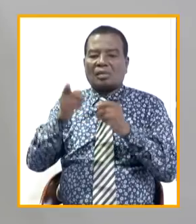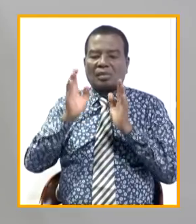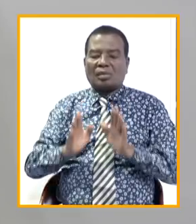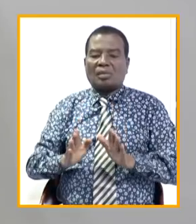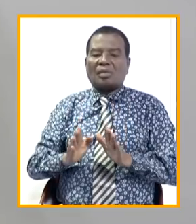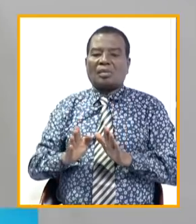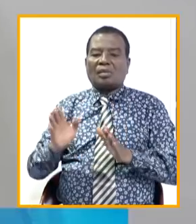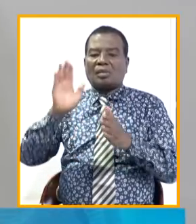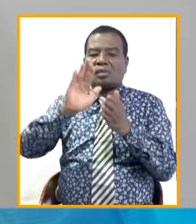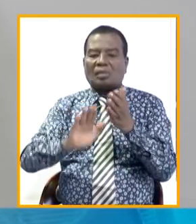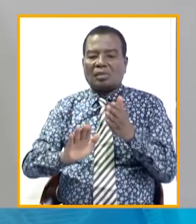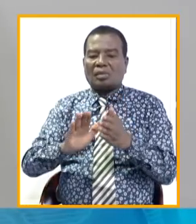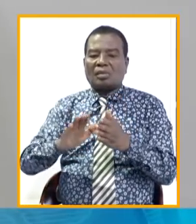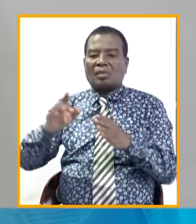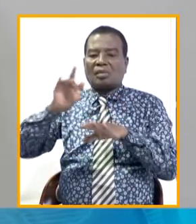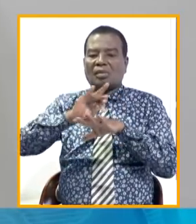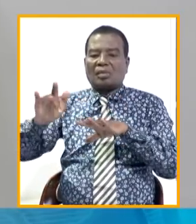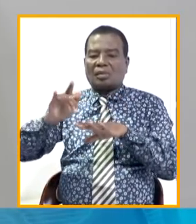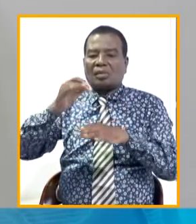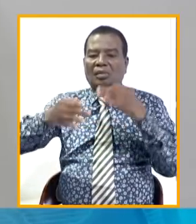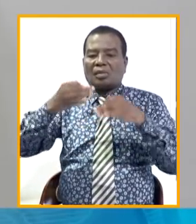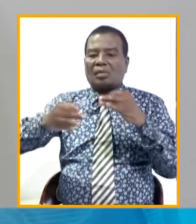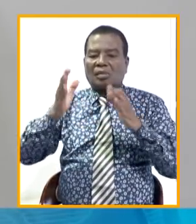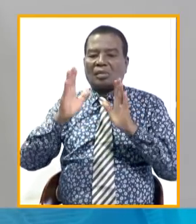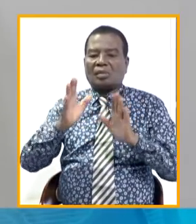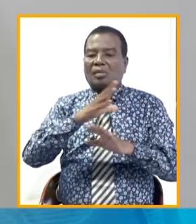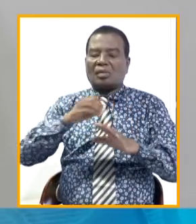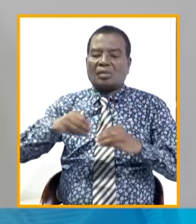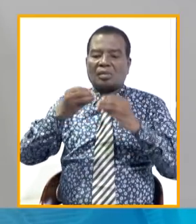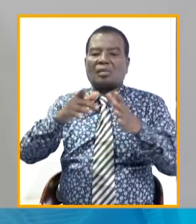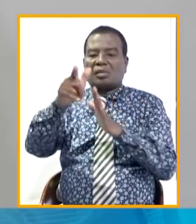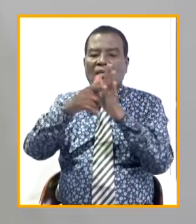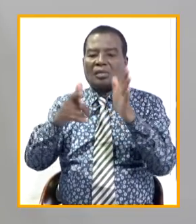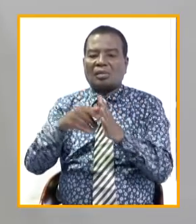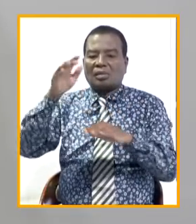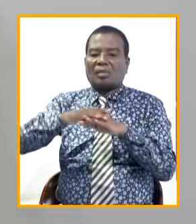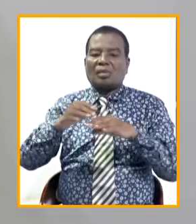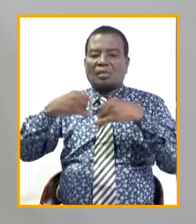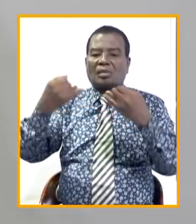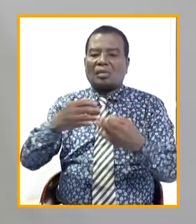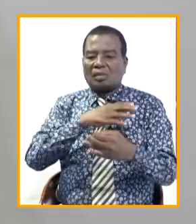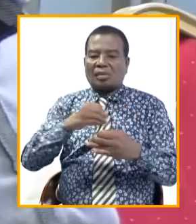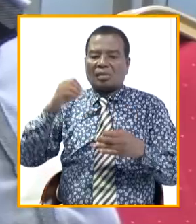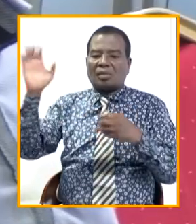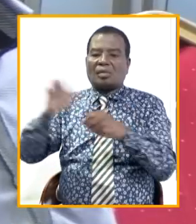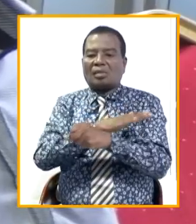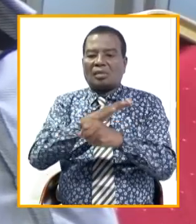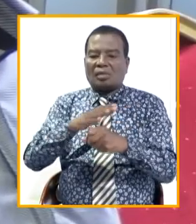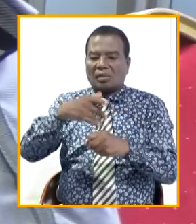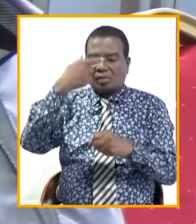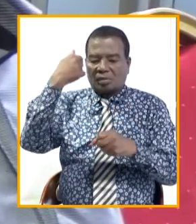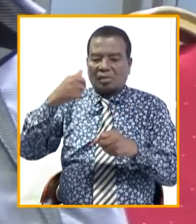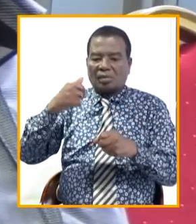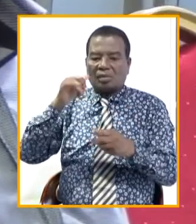de pallier ce vide juridique laissé par la loi de 2004 sur la presse a été ainsi comblée. Car